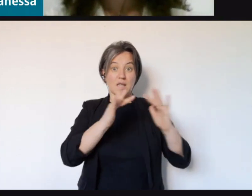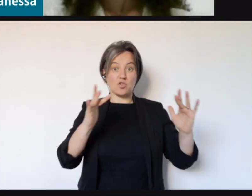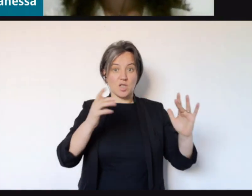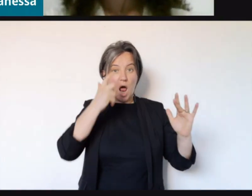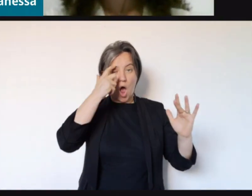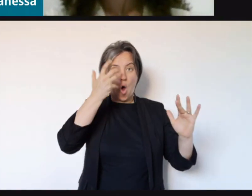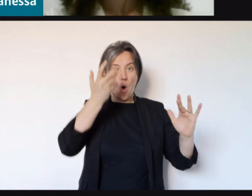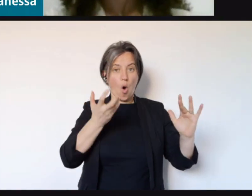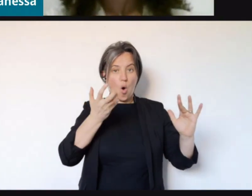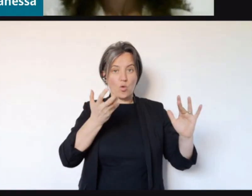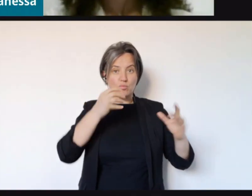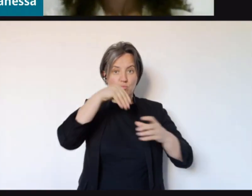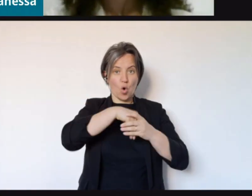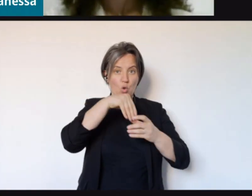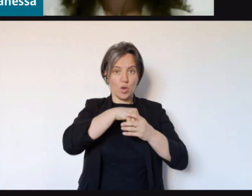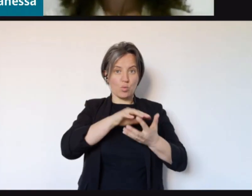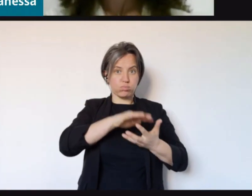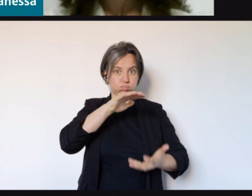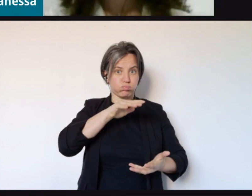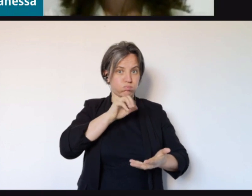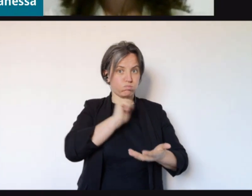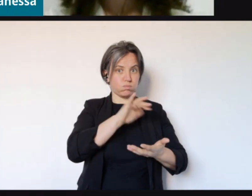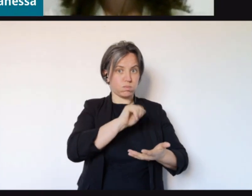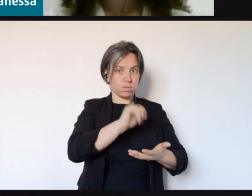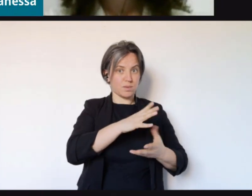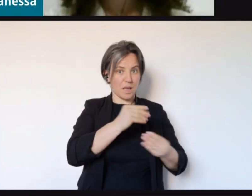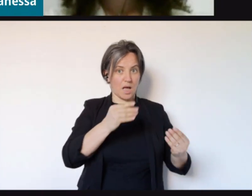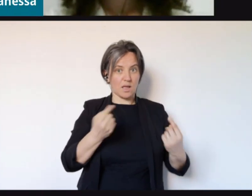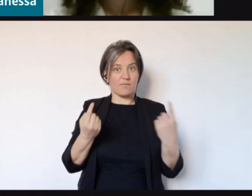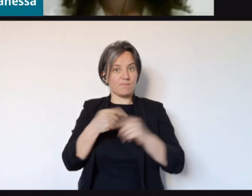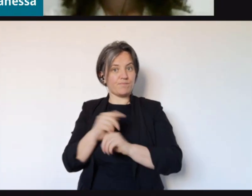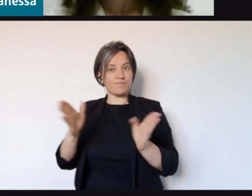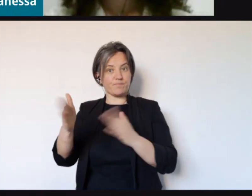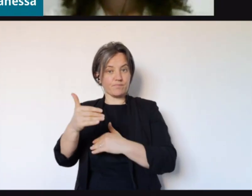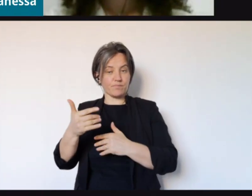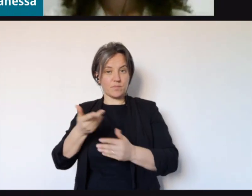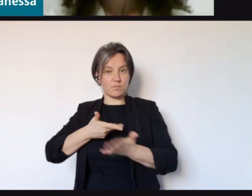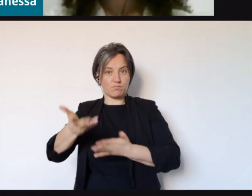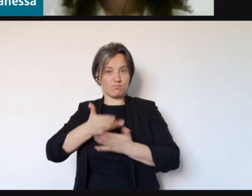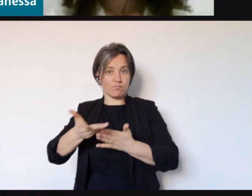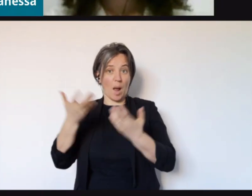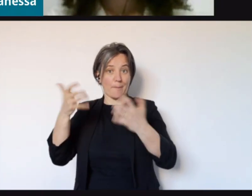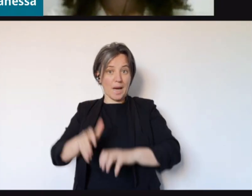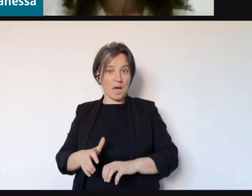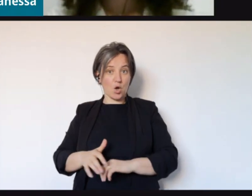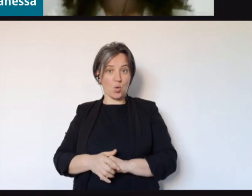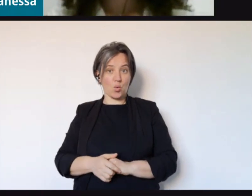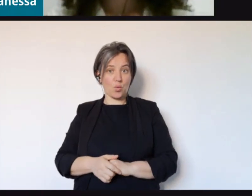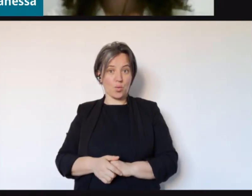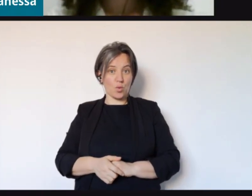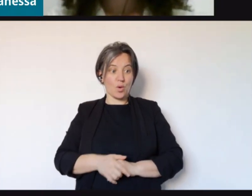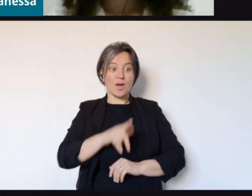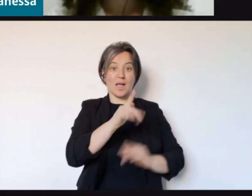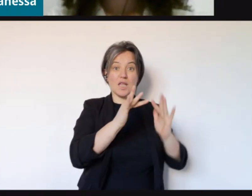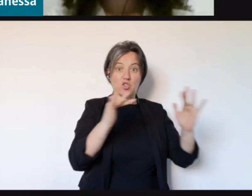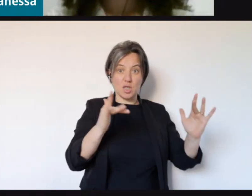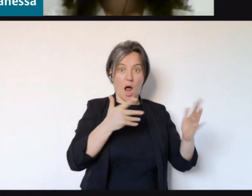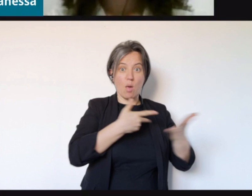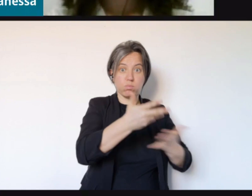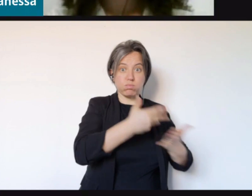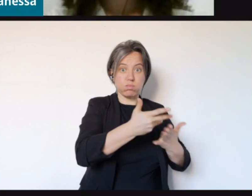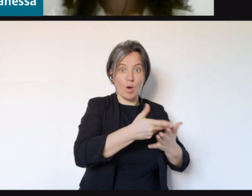posso trasmettere molti più contenuti rispetto a quella che trasmetto in classe,